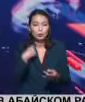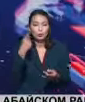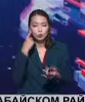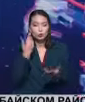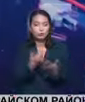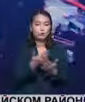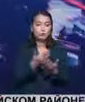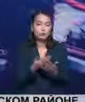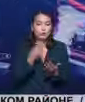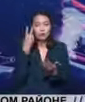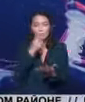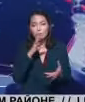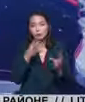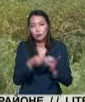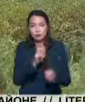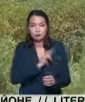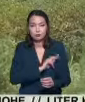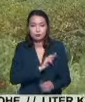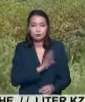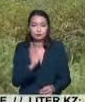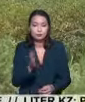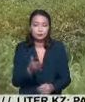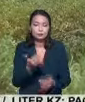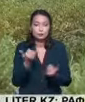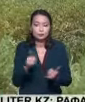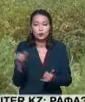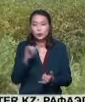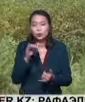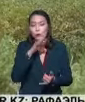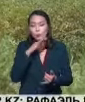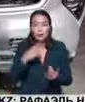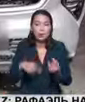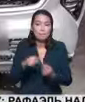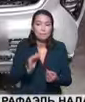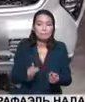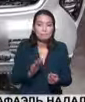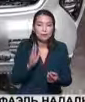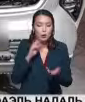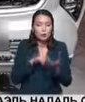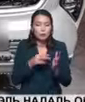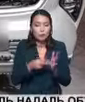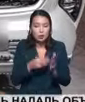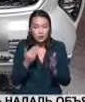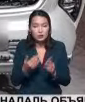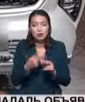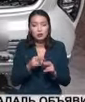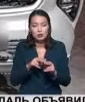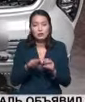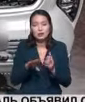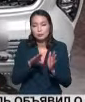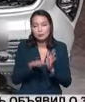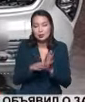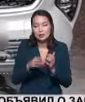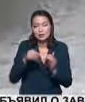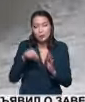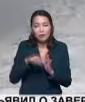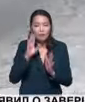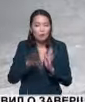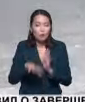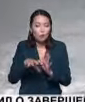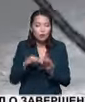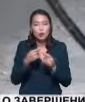думаю, года за два это все окупилось у нас. Сейчас в Уральске многие предприниматели намерены бурить подземную скважину или искать другие источники. Времена,